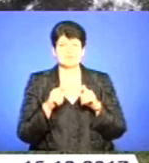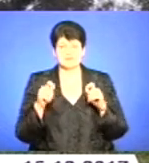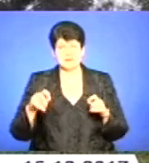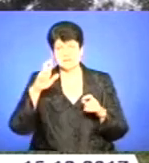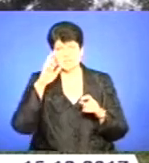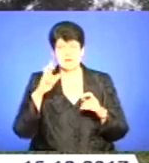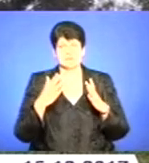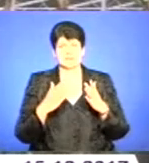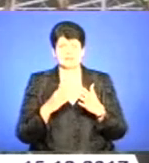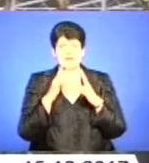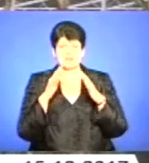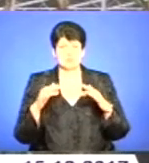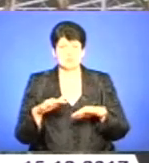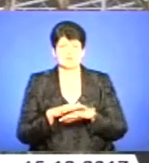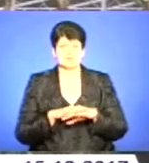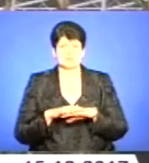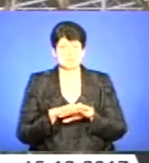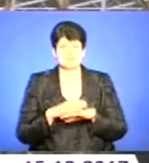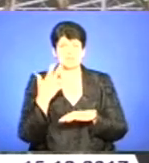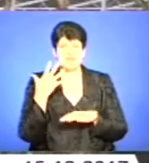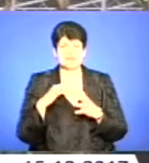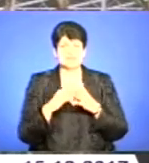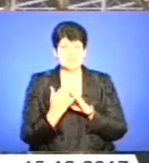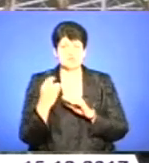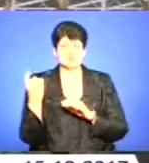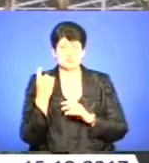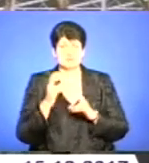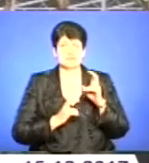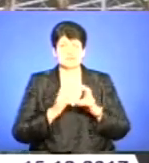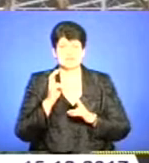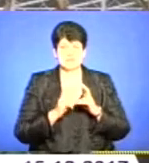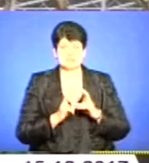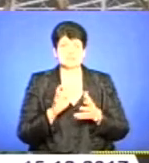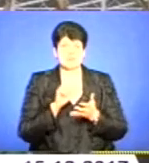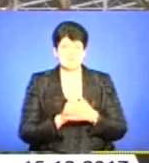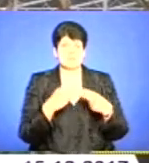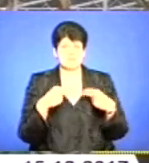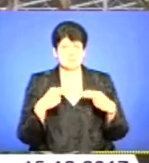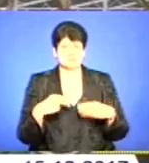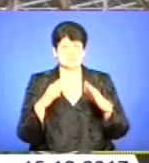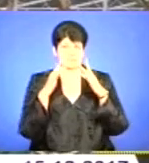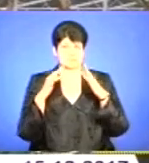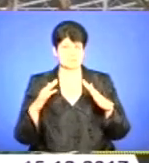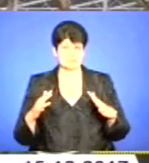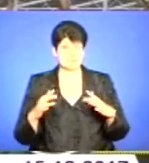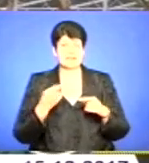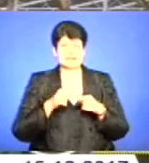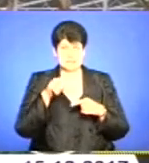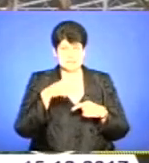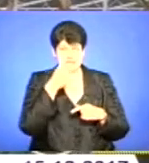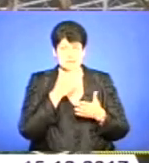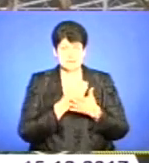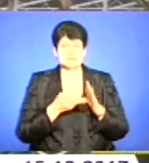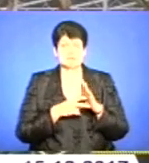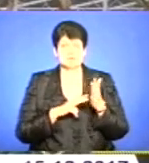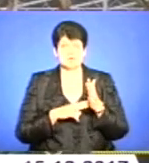ялинкові базари. 5 лісогосподарських підприємств займаються реалізацією новорічних ялинок. На цей рік є заплановано 5